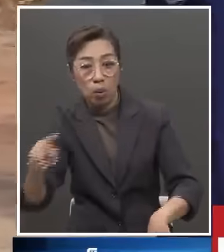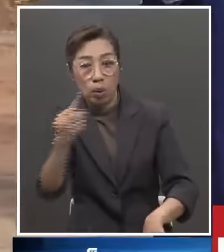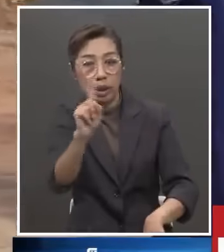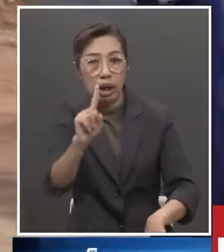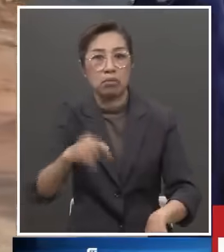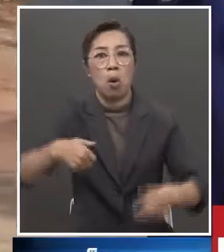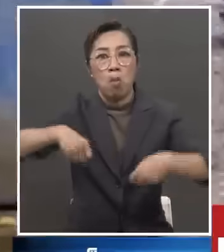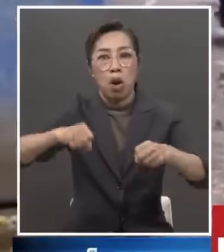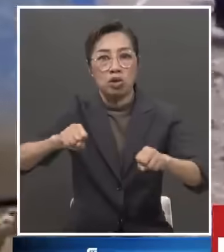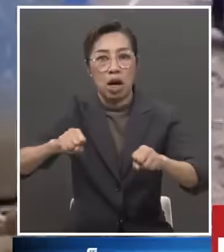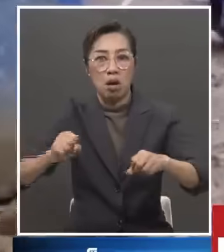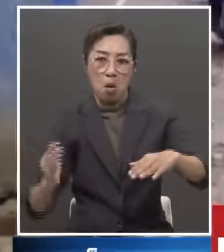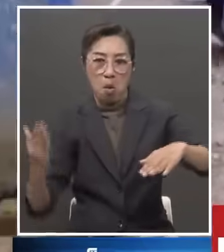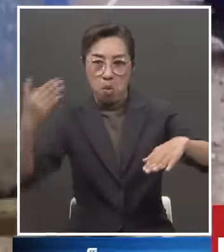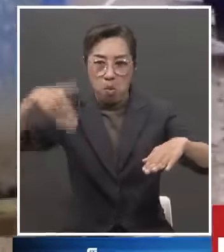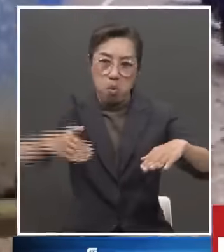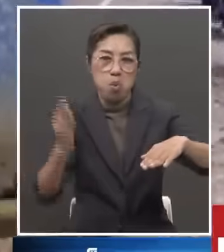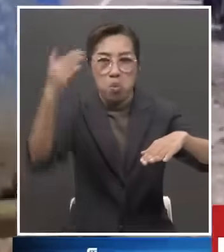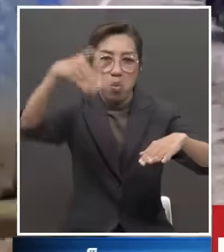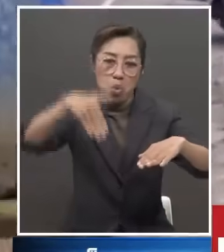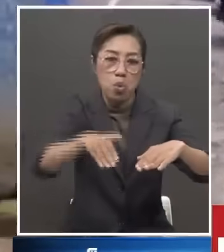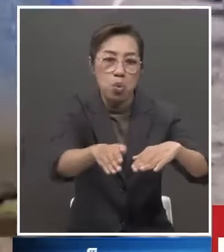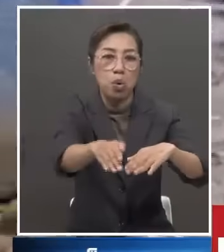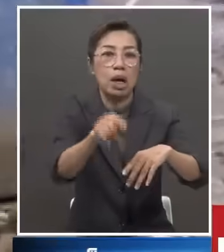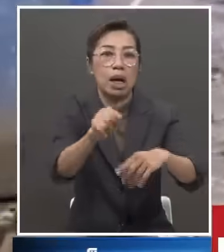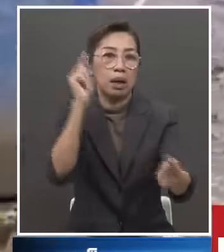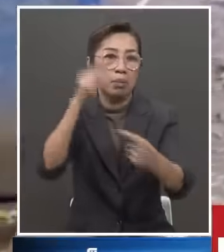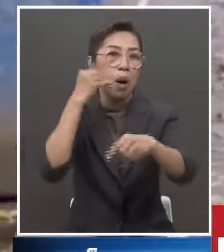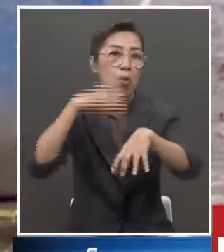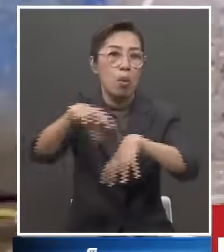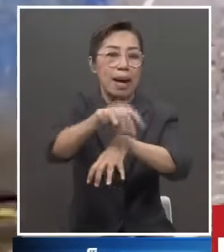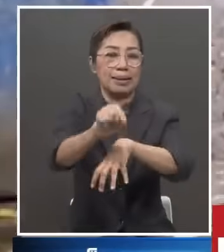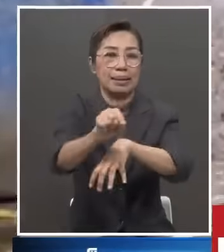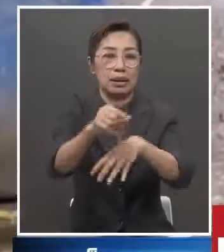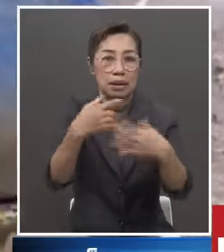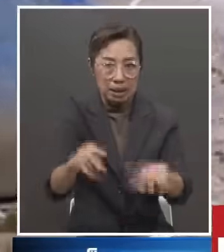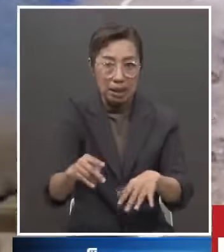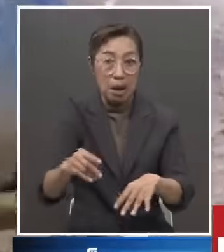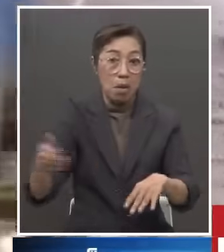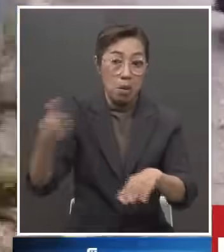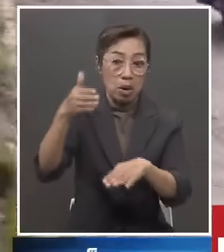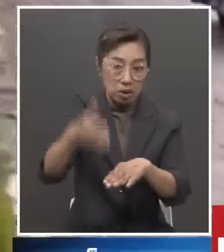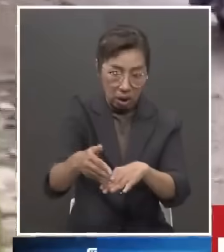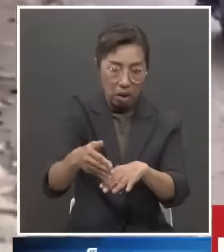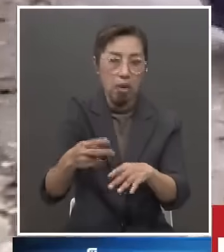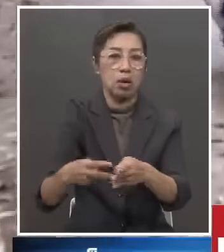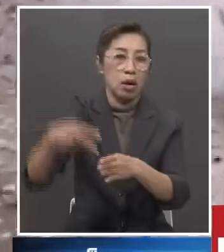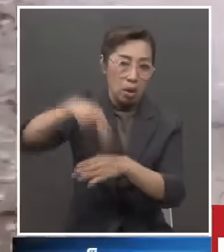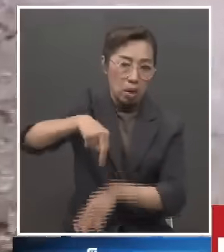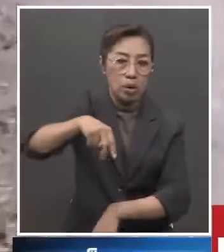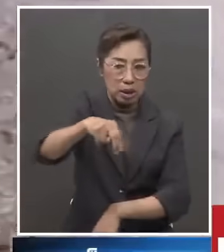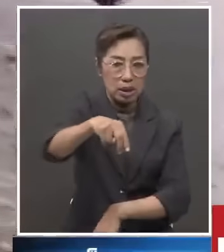จักรยานยนต์ขับขี่ขึ้นเขาไปนะคะไปยังจุดหมายบ้านในตระจากนั้นก็จะเดินเท้าต่ออีกประมาณ 5